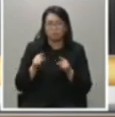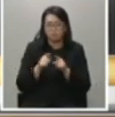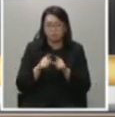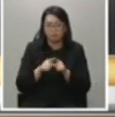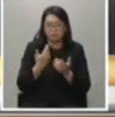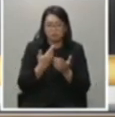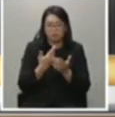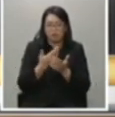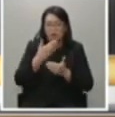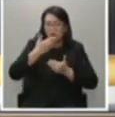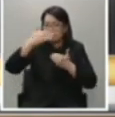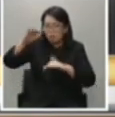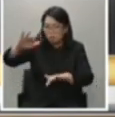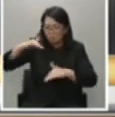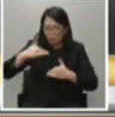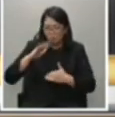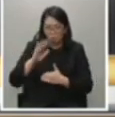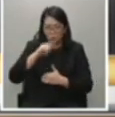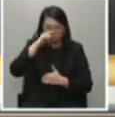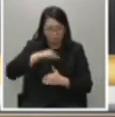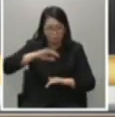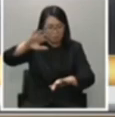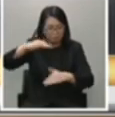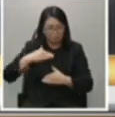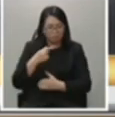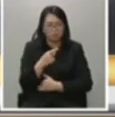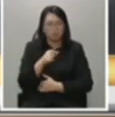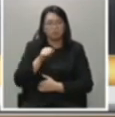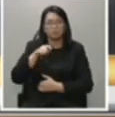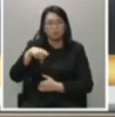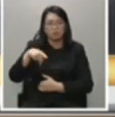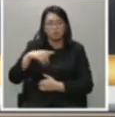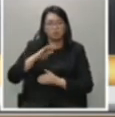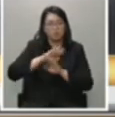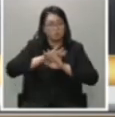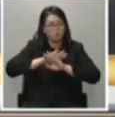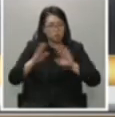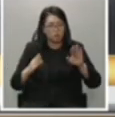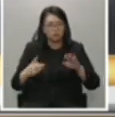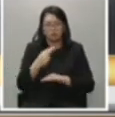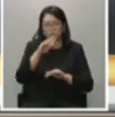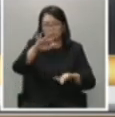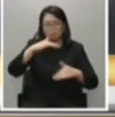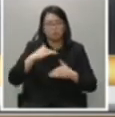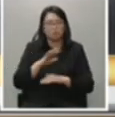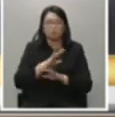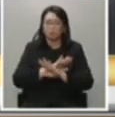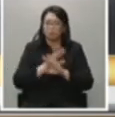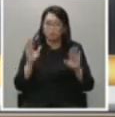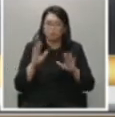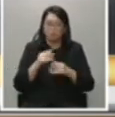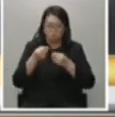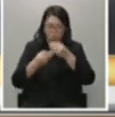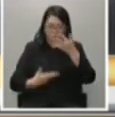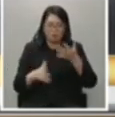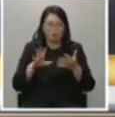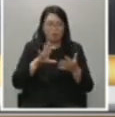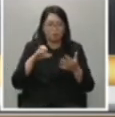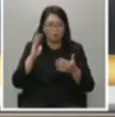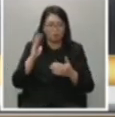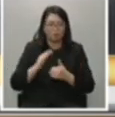ทั้ง2ฉบับนี้ค่ะนำส่งโดยเอกอัครราชทูตฝ่ายการพาณิชย์ประจำกรุงวอชิงตัน